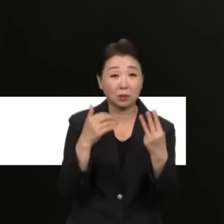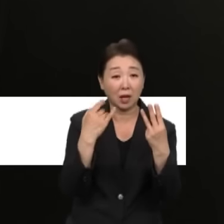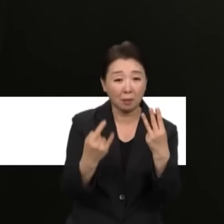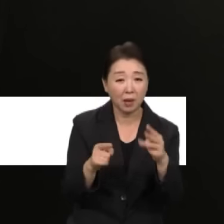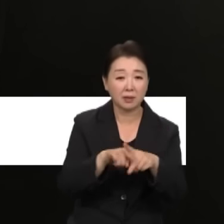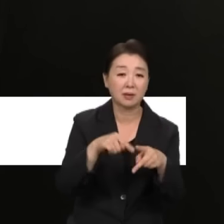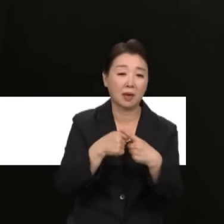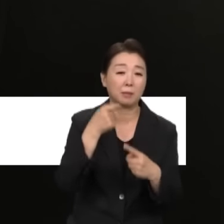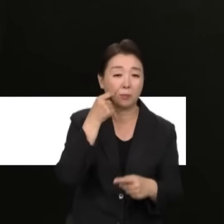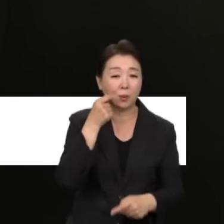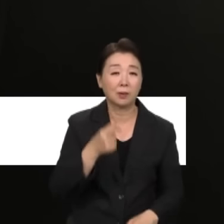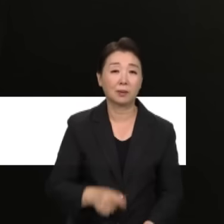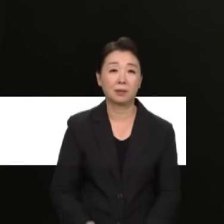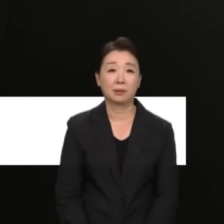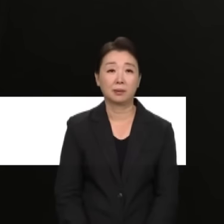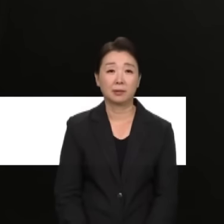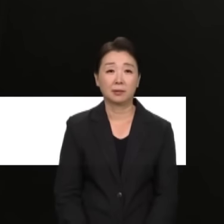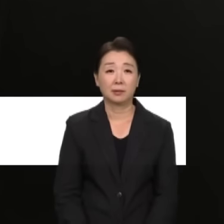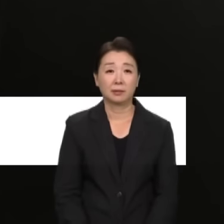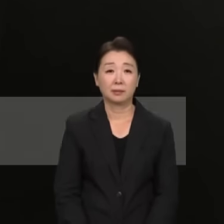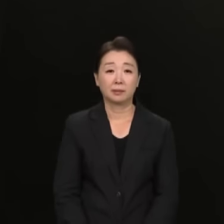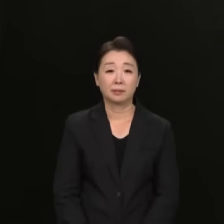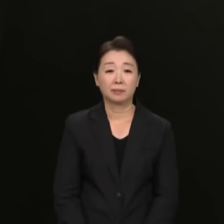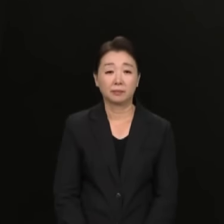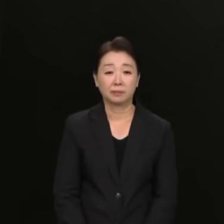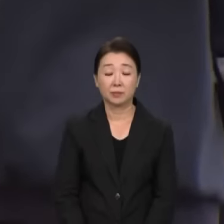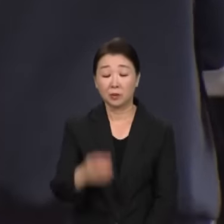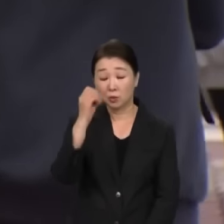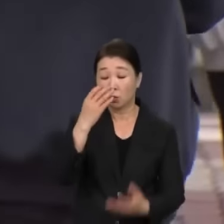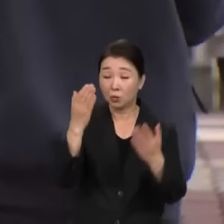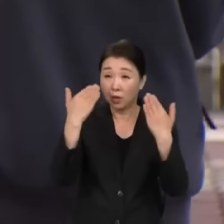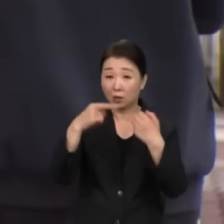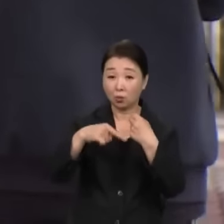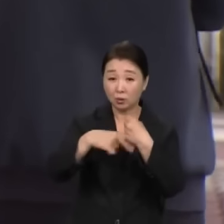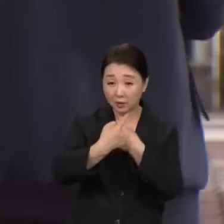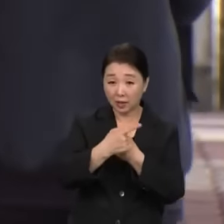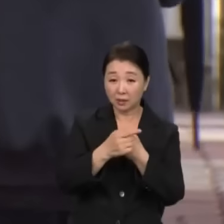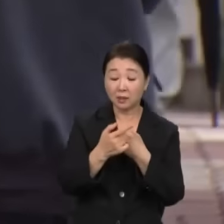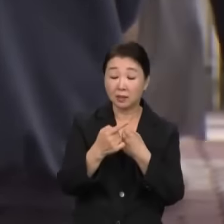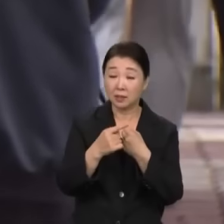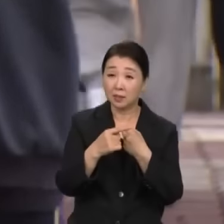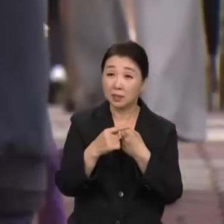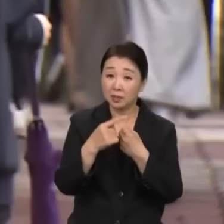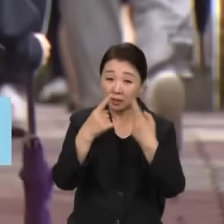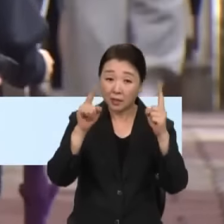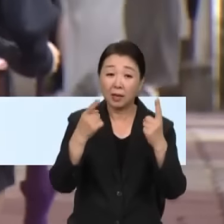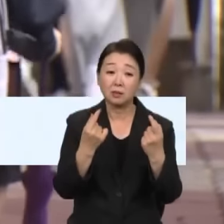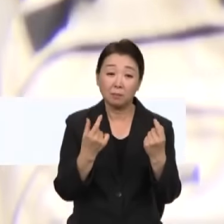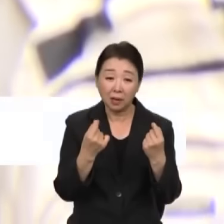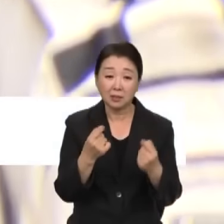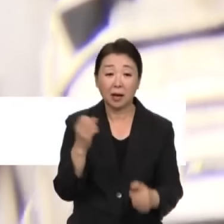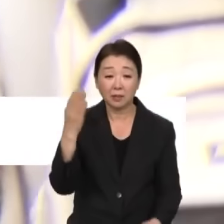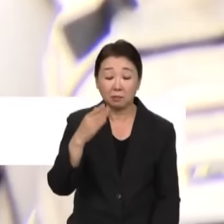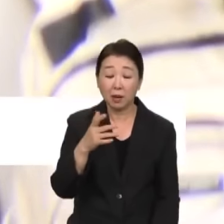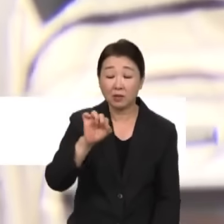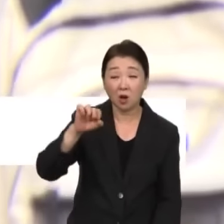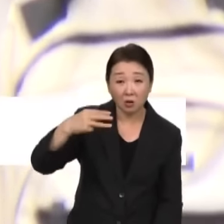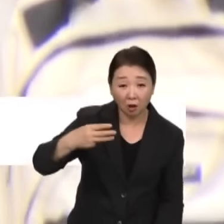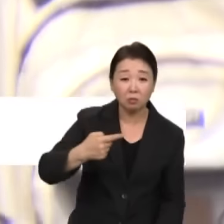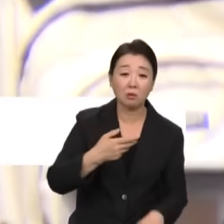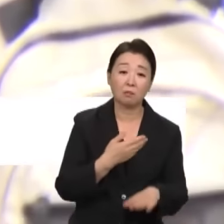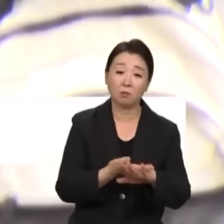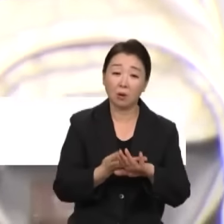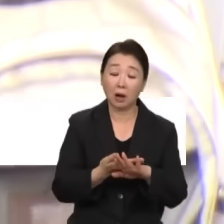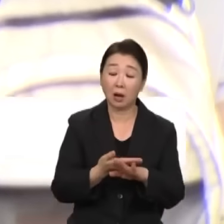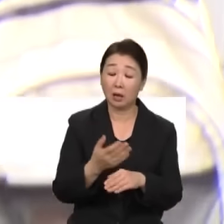제대로 이해하지 못한 경우가 있었습니다. 고등학교 1학년생인데 혈연을 모르기도 했고 사건의